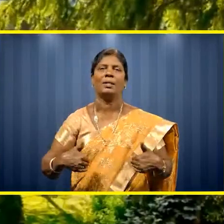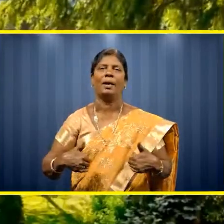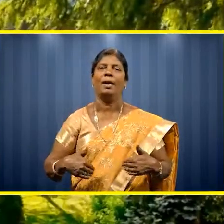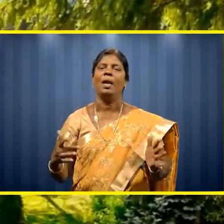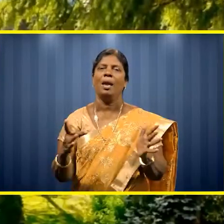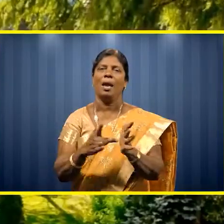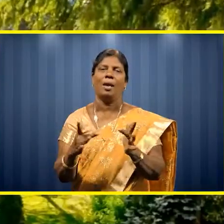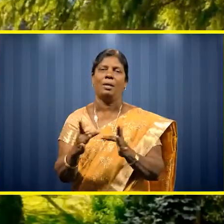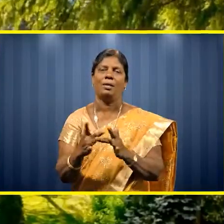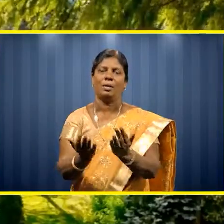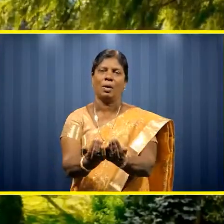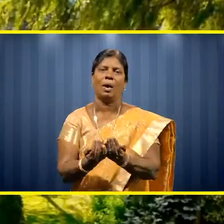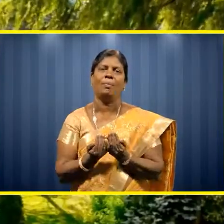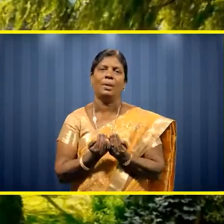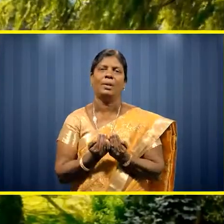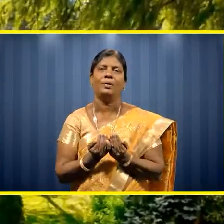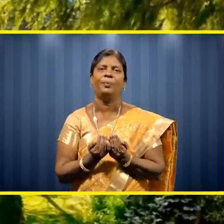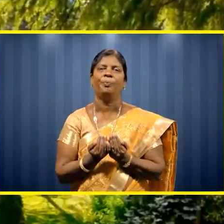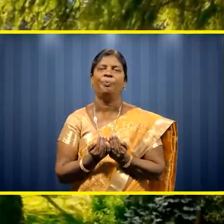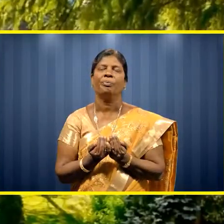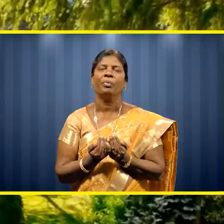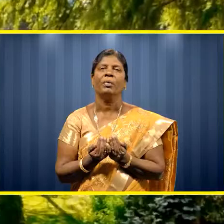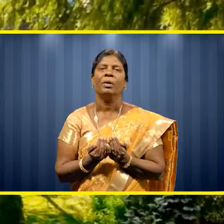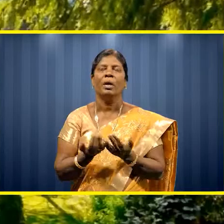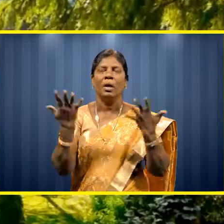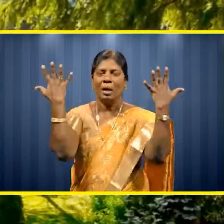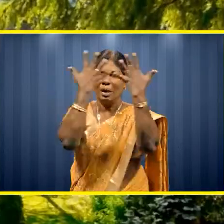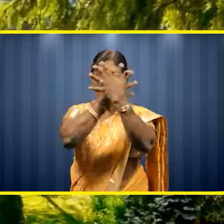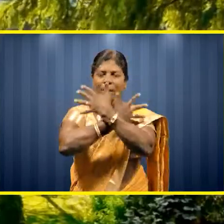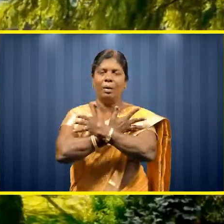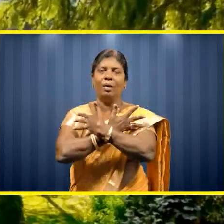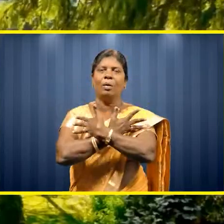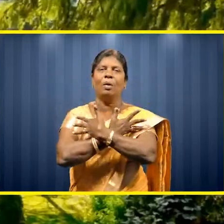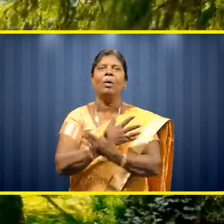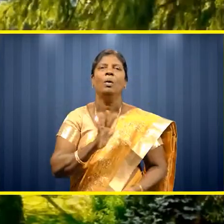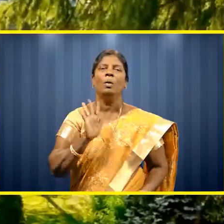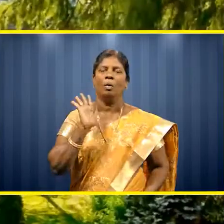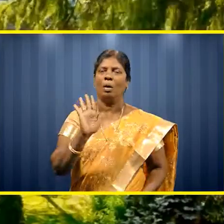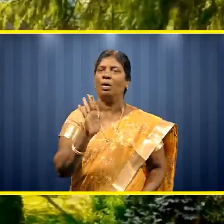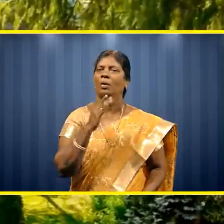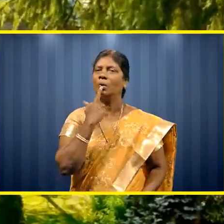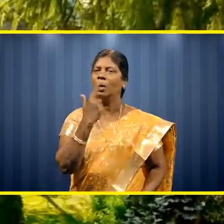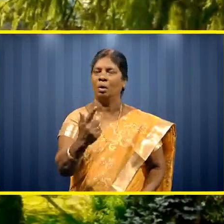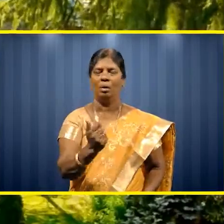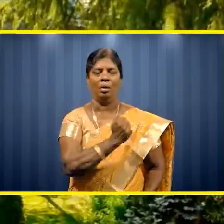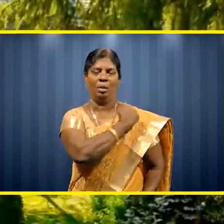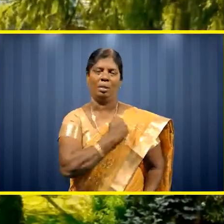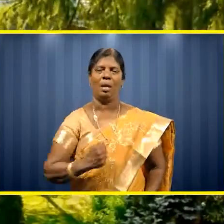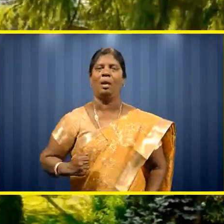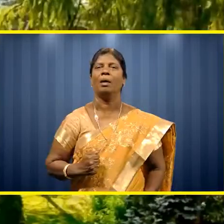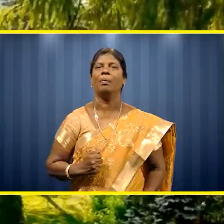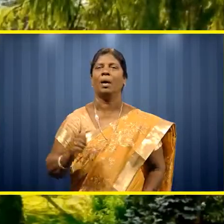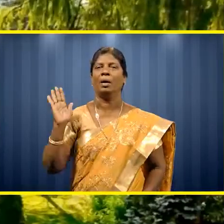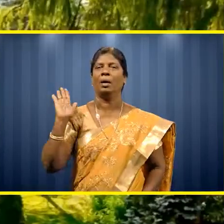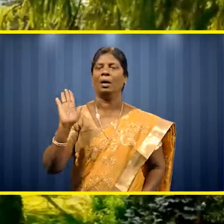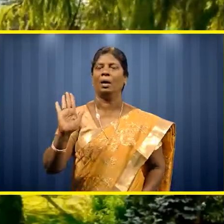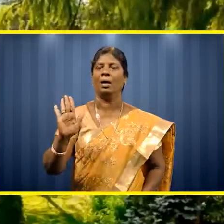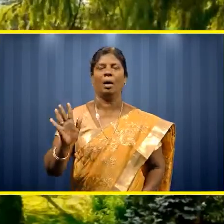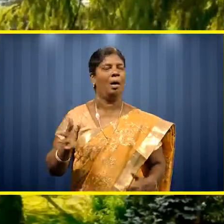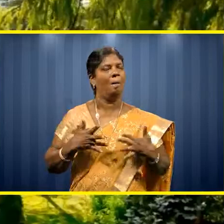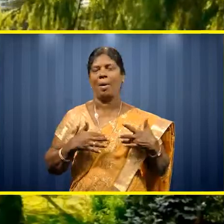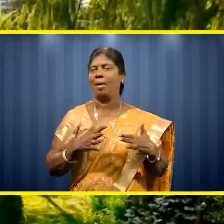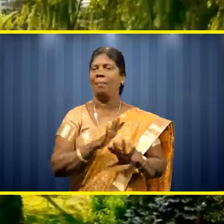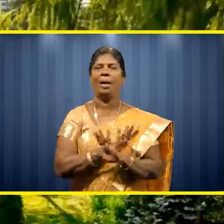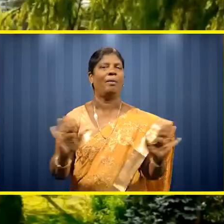இருந்த சீஷர்களை இயேசு காப்பாற்றி அந்த இருட்டுக்குள்ளே அவர்கள் முன்னால் நின்று சொன்னார், திடன்